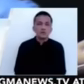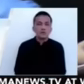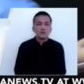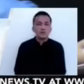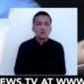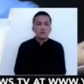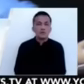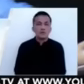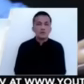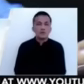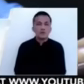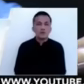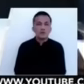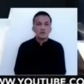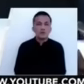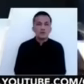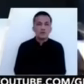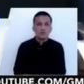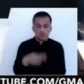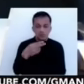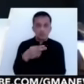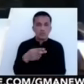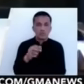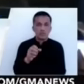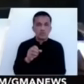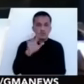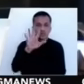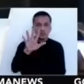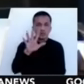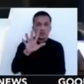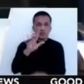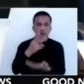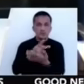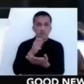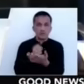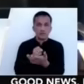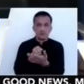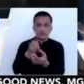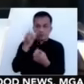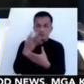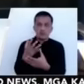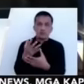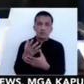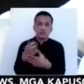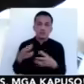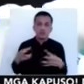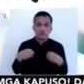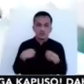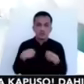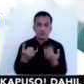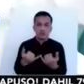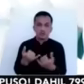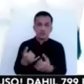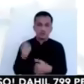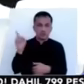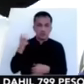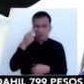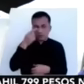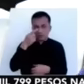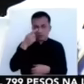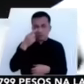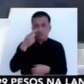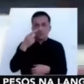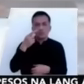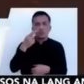holder ng 5 passport to. Based from the information I received, he's now in Taiwan. Why did he